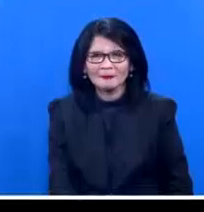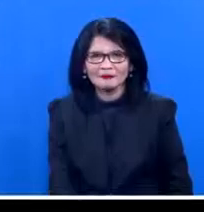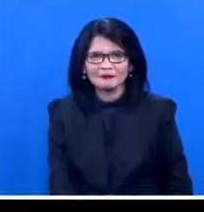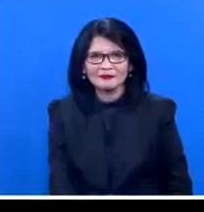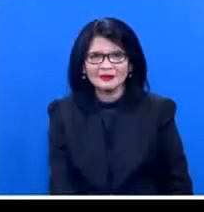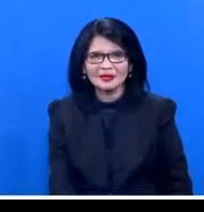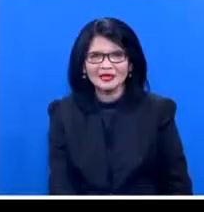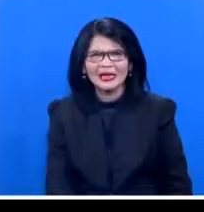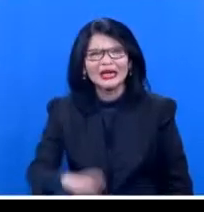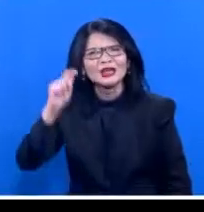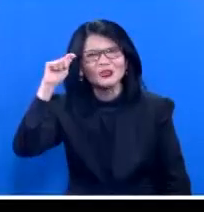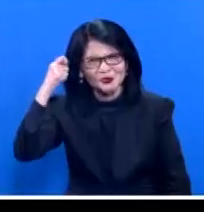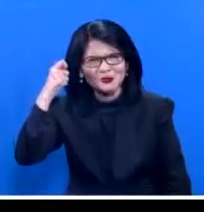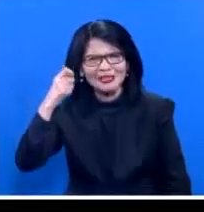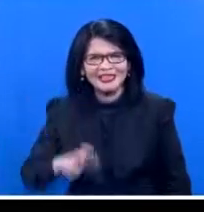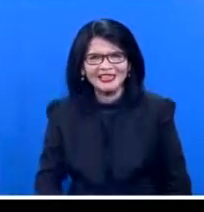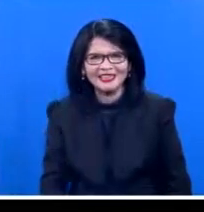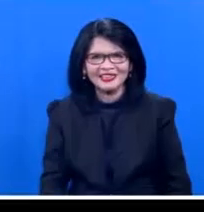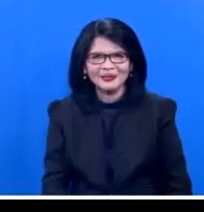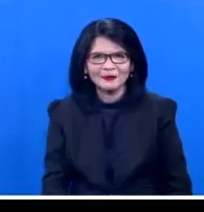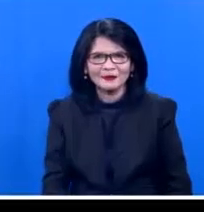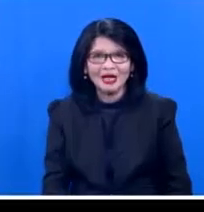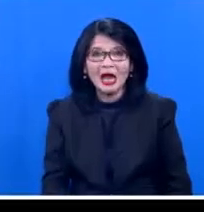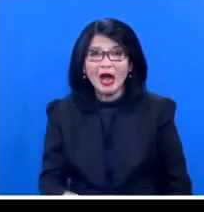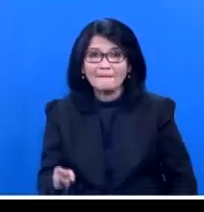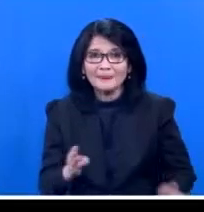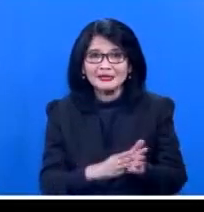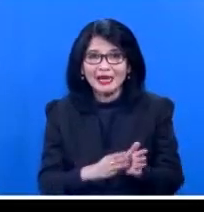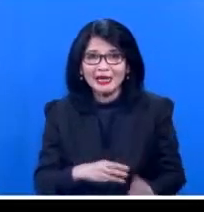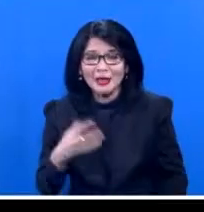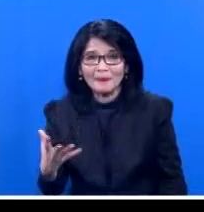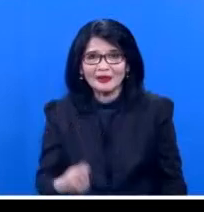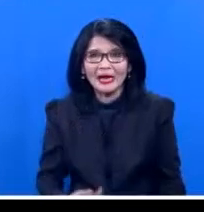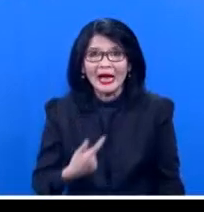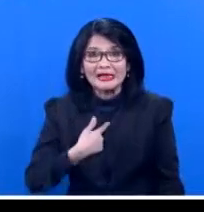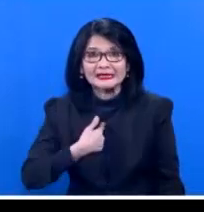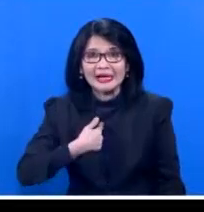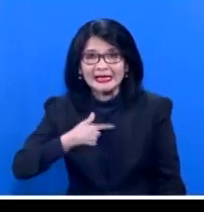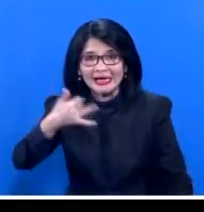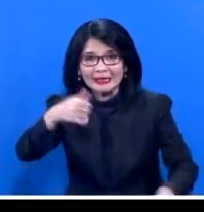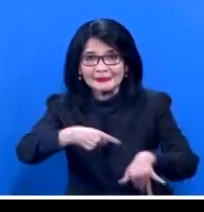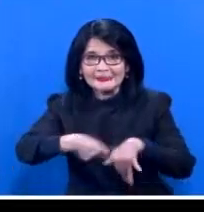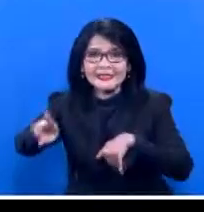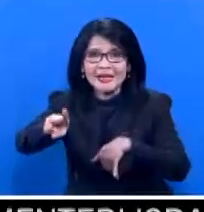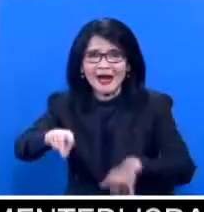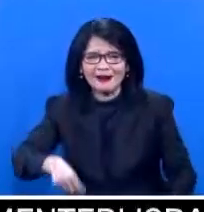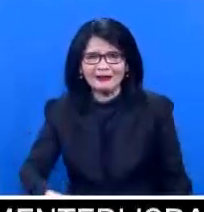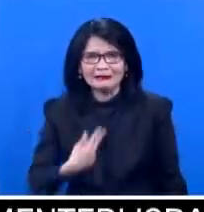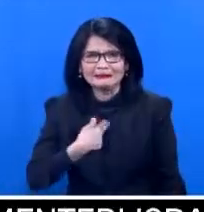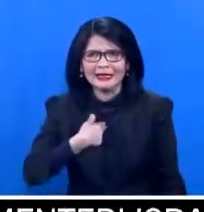Ternyata nih, susah-susah gampang memerah susu sapi. Kalau salah, bisa-bisa saya kena tendang sapi.